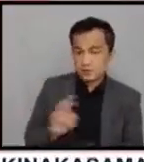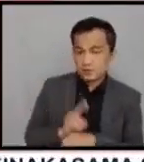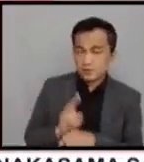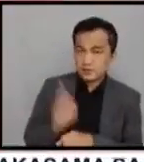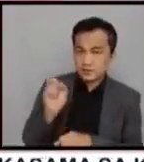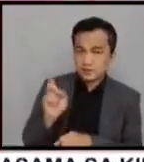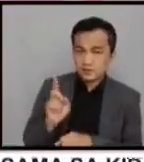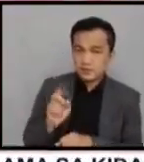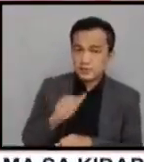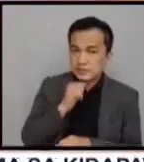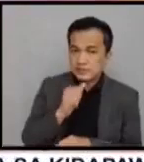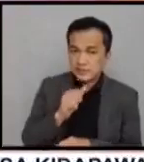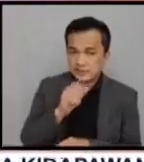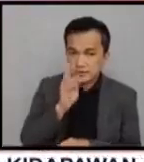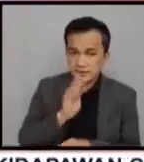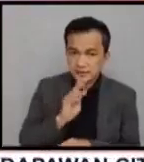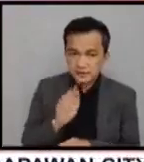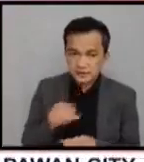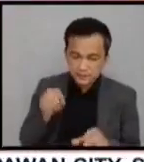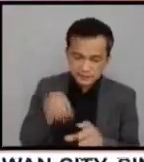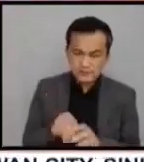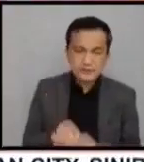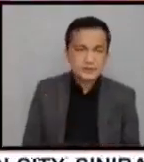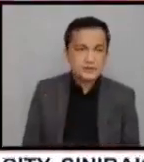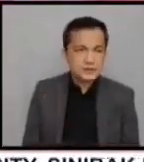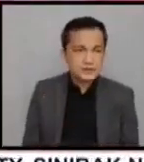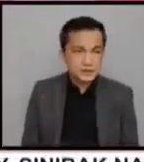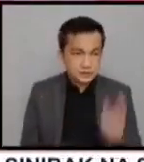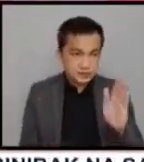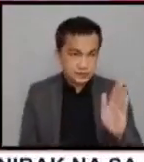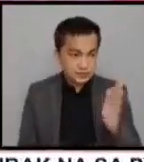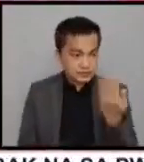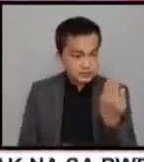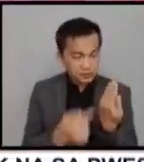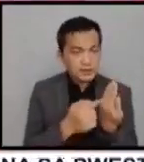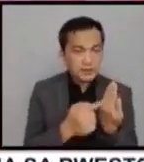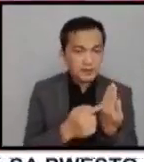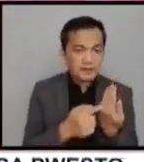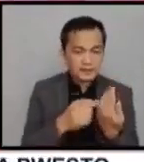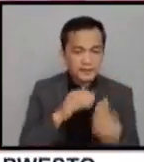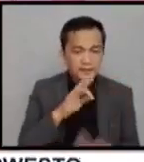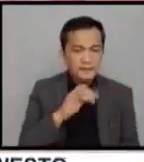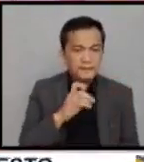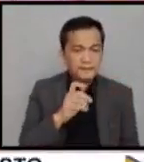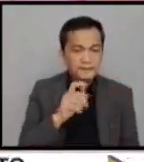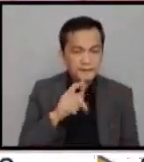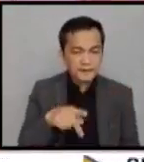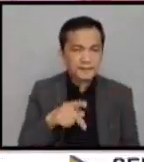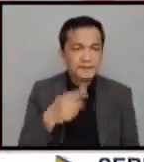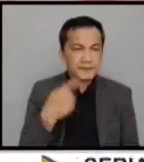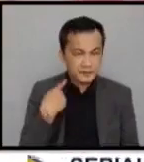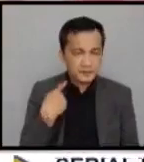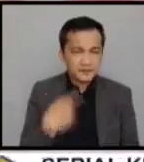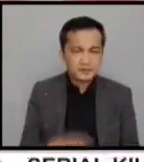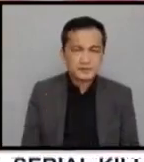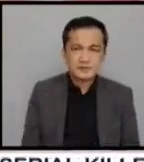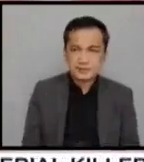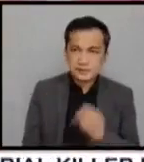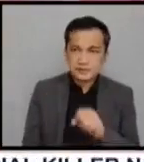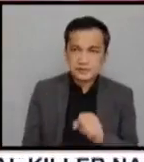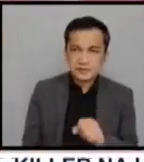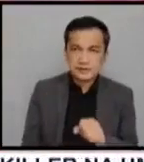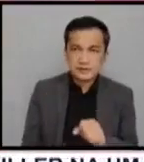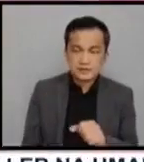mabutas. Huwag inanap ko siya sa kasi yung likod, meron leather pang din. Flap? Yes po. Mm, okay. So ganito kasi siya. Okay. And then, sige. So bubutasan natin siya